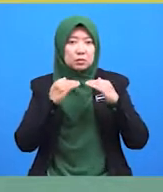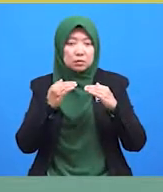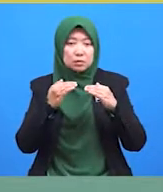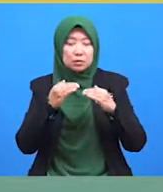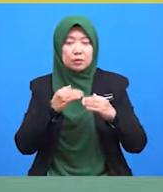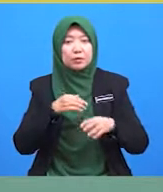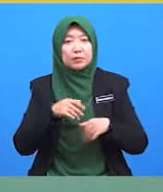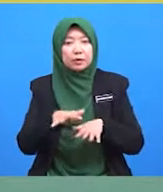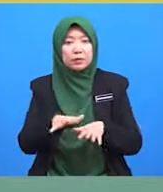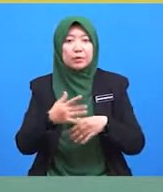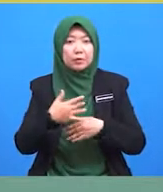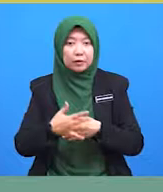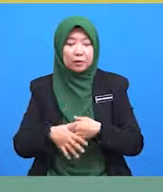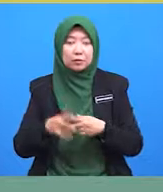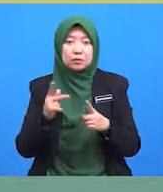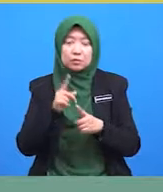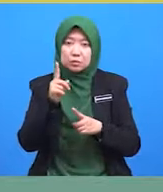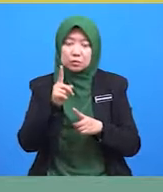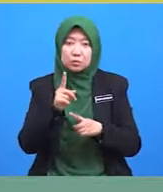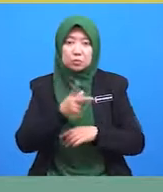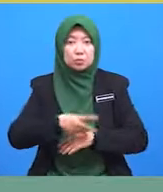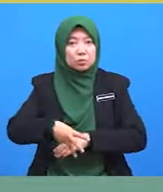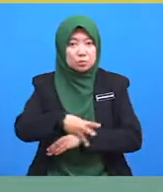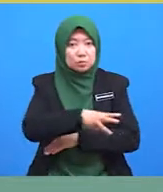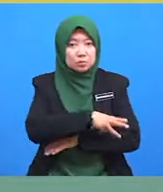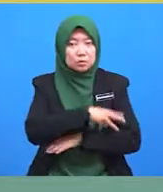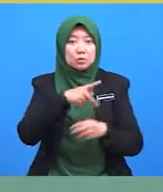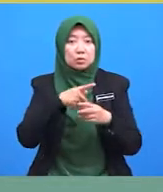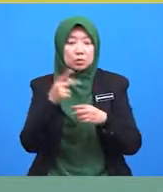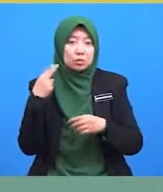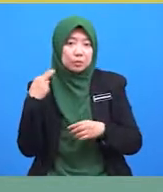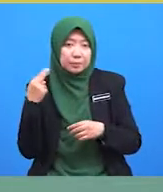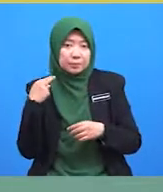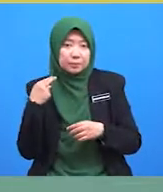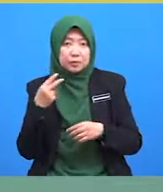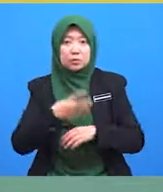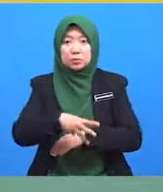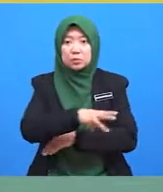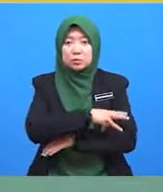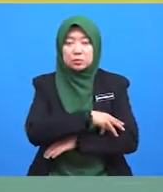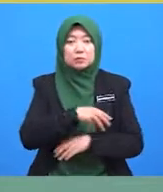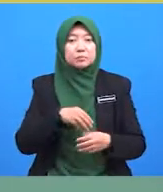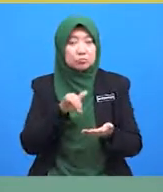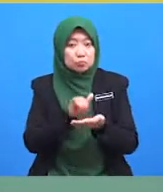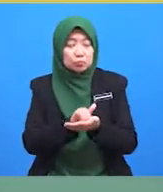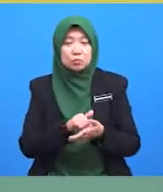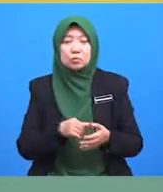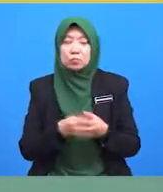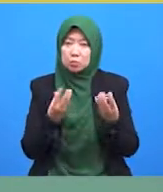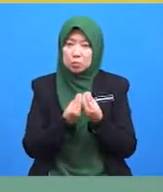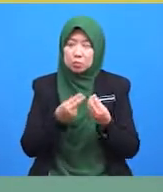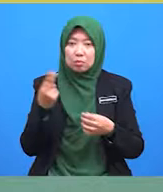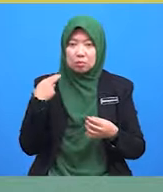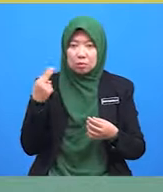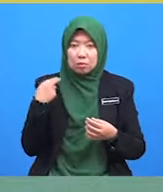darah ke suatu kawasan yang akan menghasilkan pengeluaran haba ke kawasan tersebut. Jumlah haba